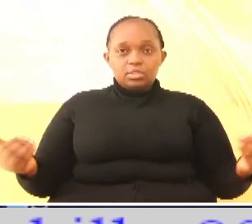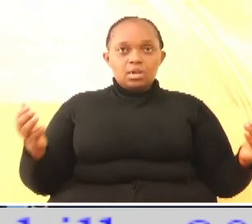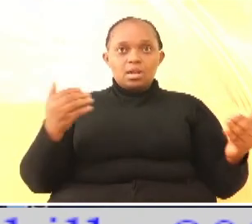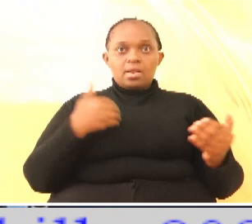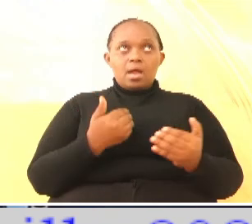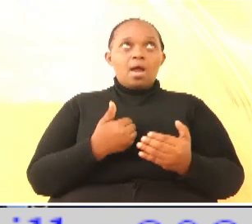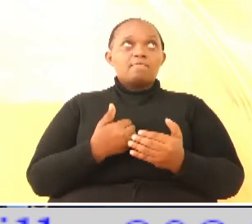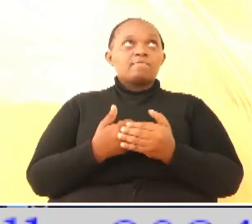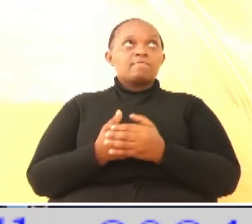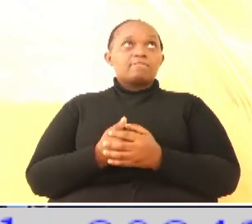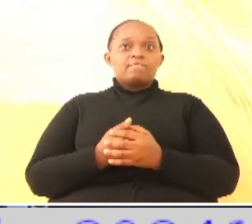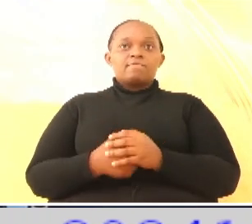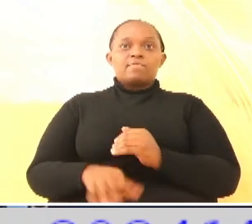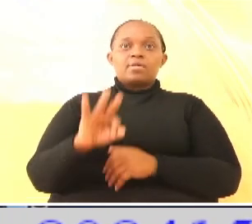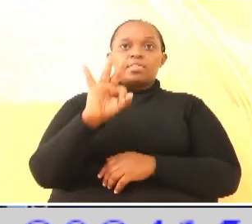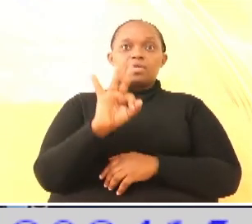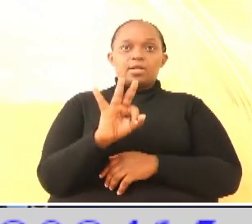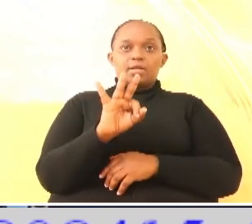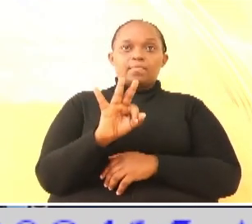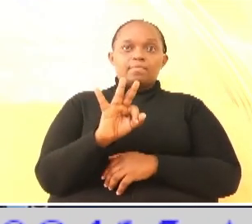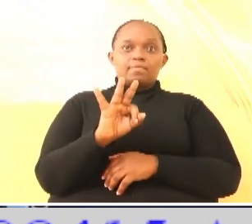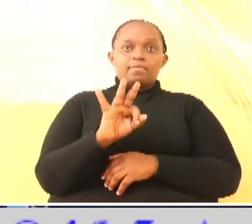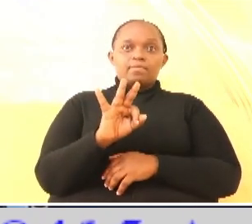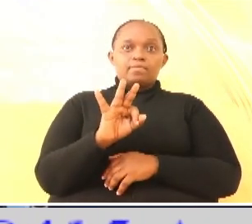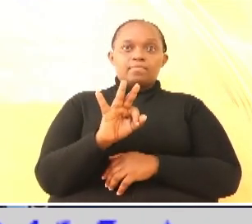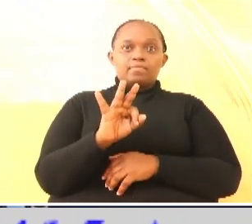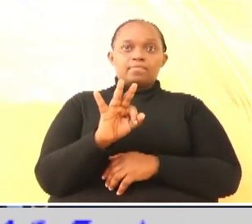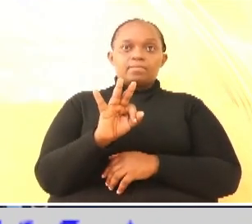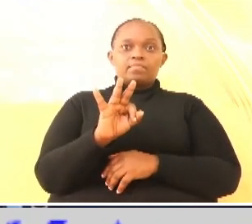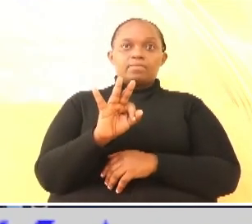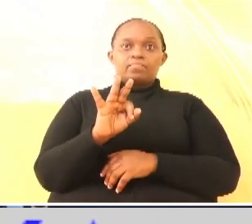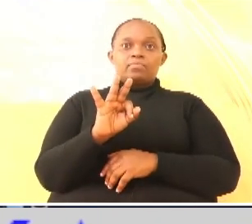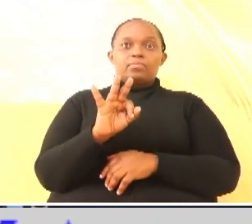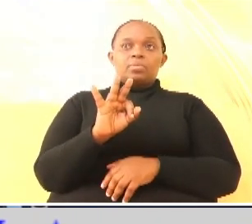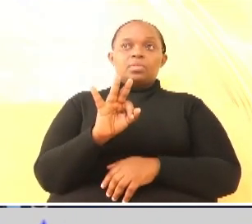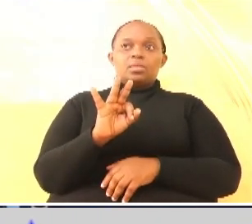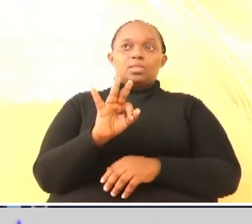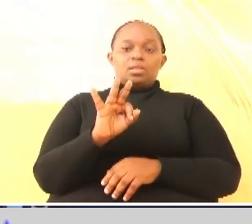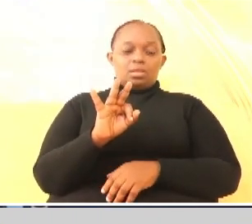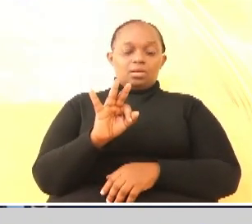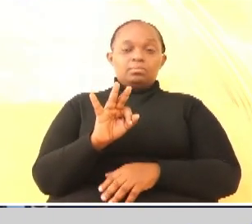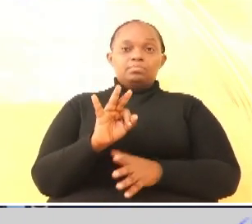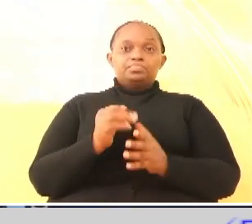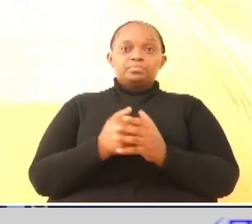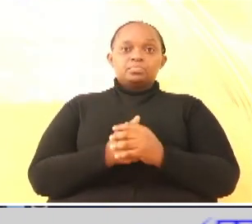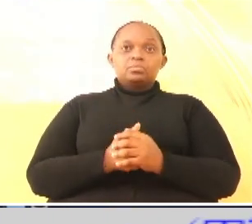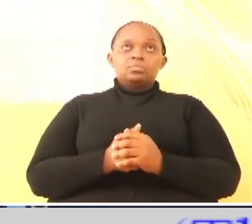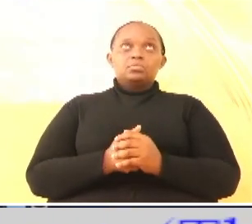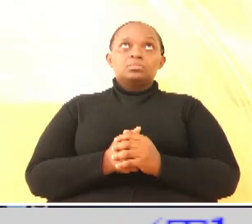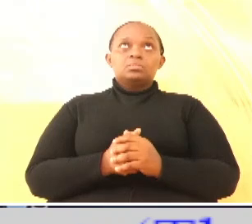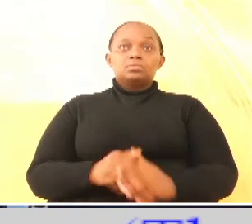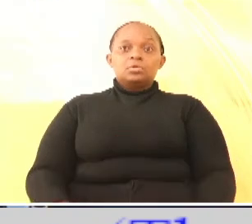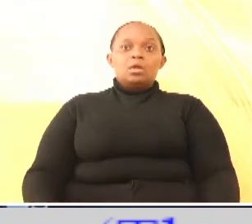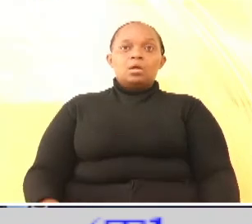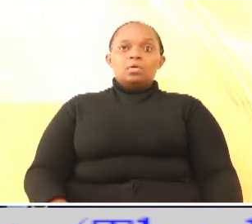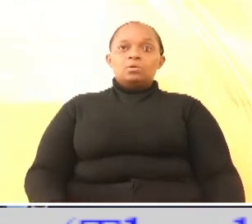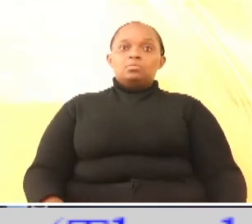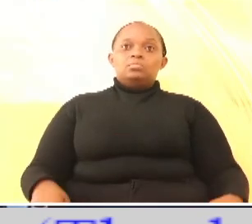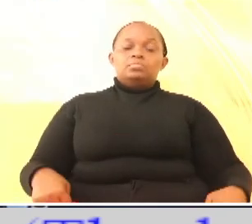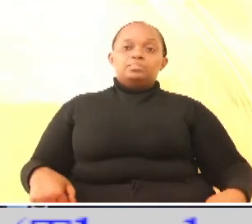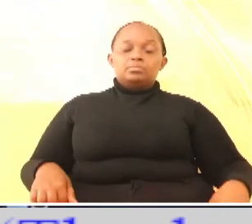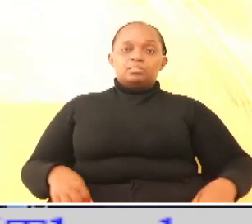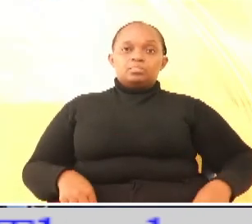tumejaliwa na watoto watatu, na tuwashukuru Mungu kwa nafasi hii. Hii imekuwa ni wiki ya